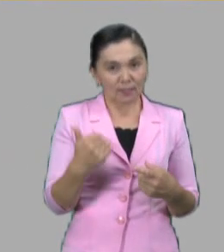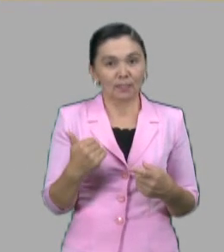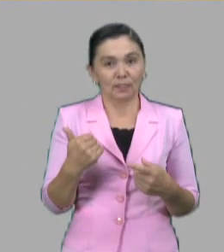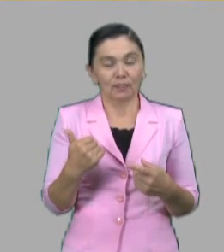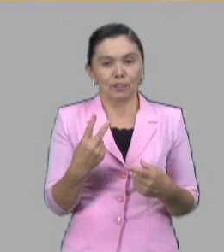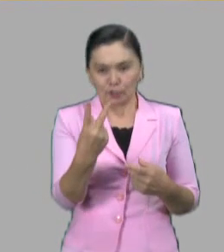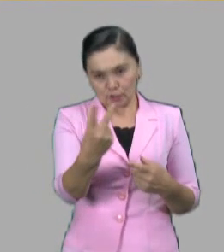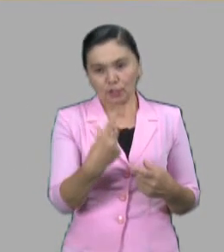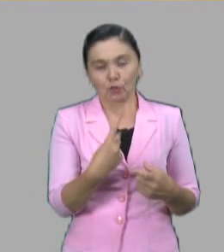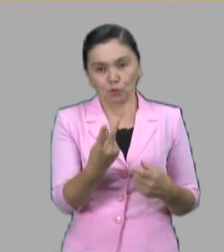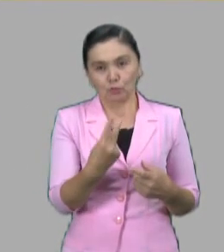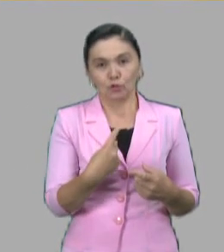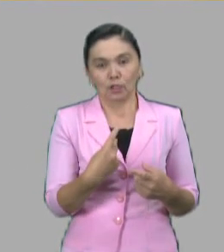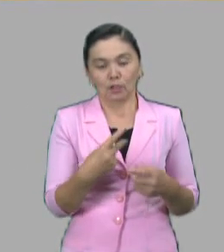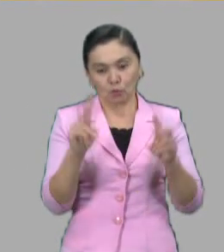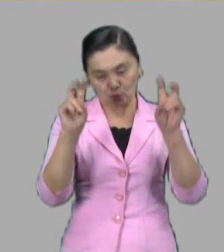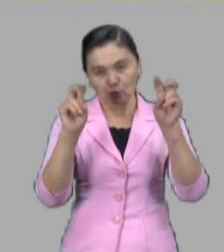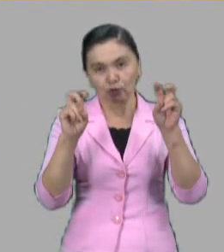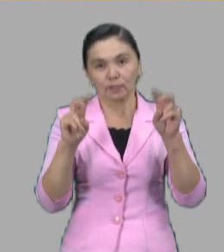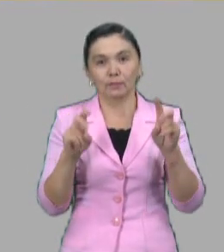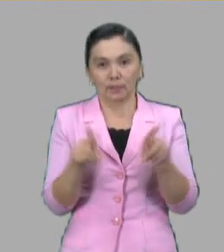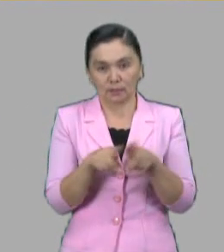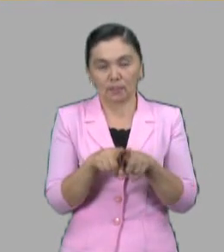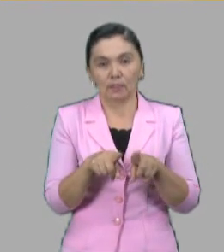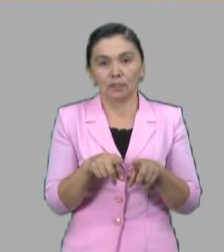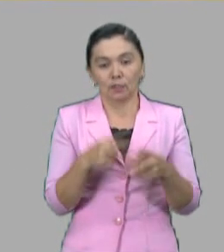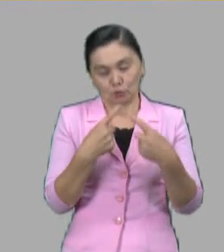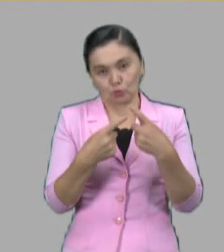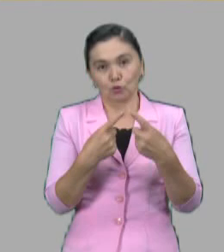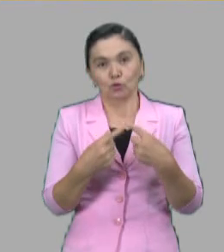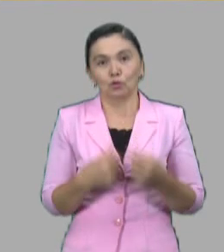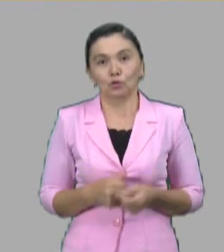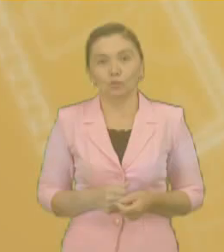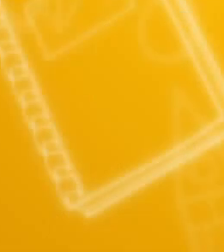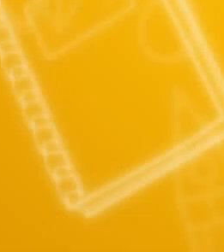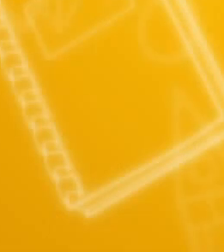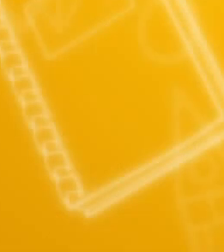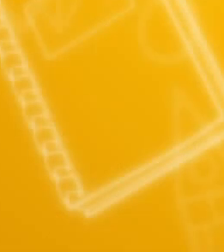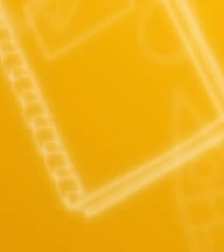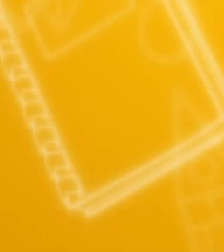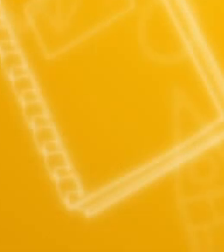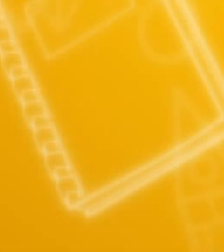Кел, экөөбүз да ошол темада сүйлөшөлү.